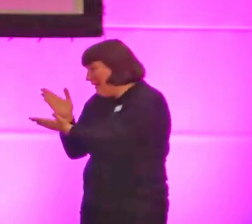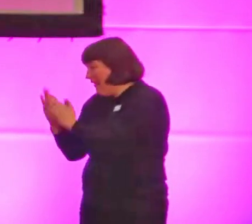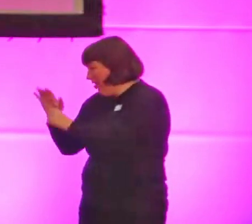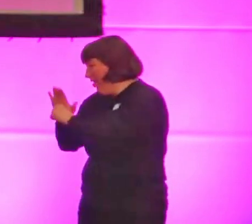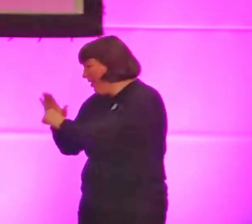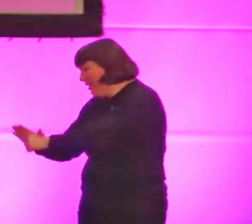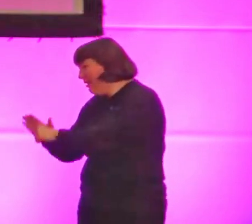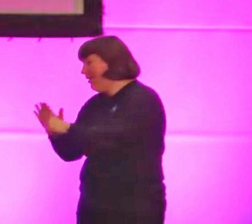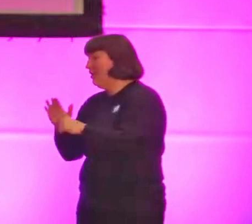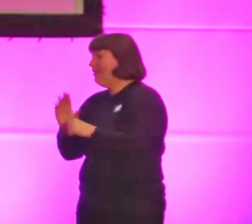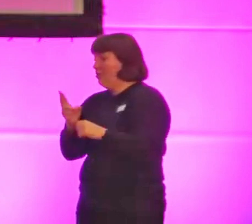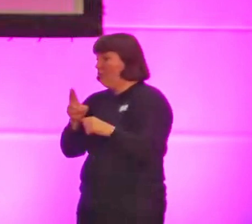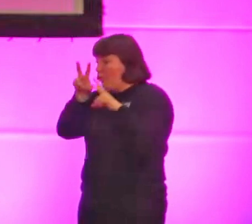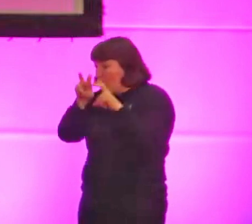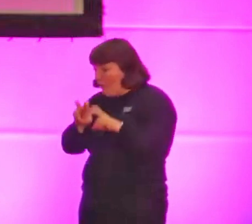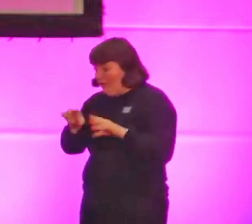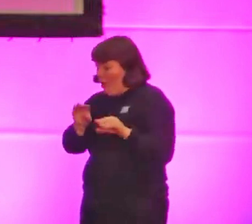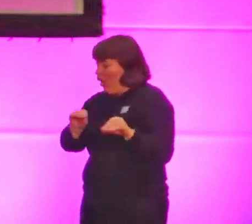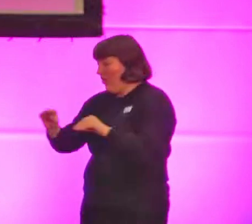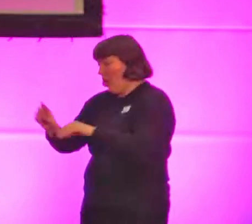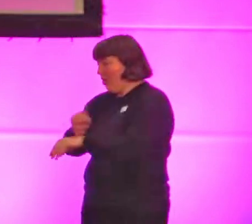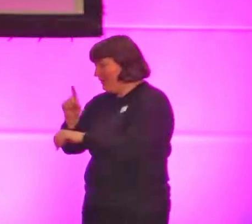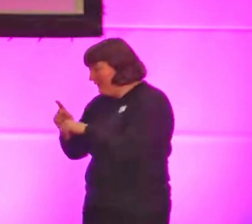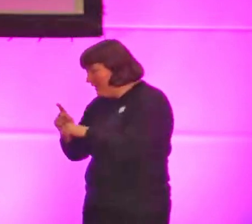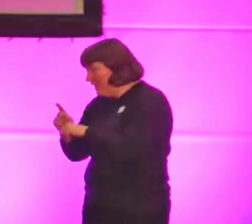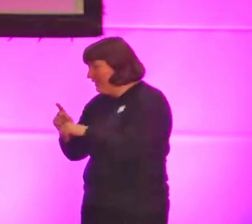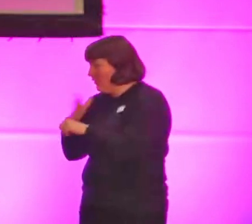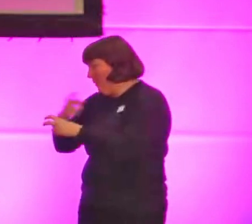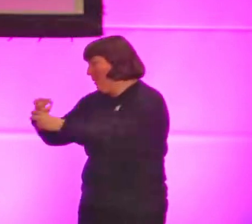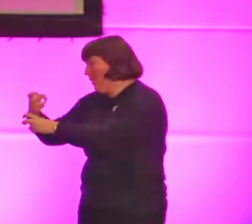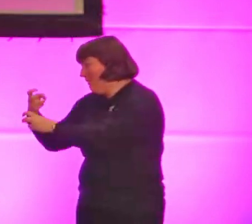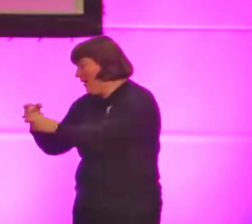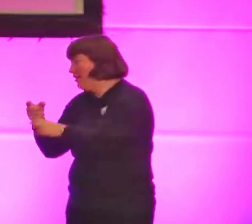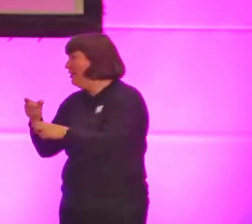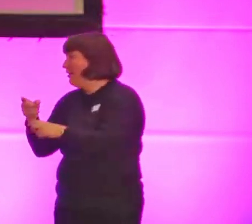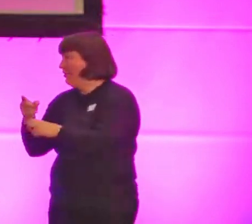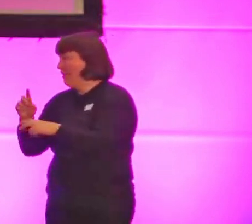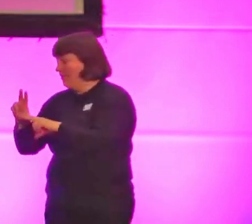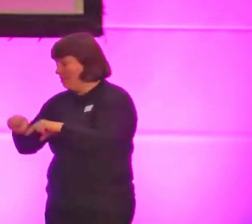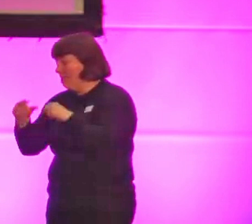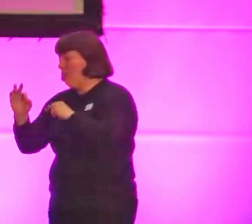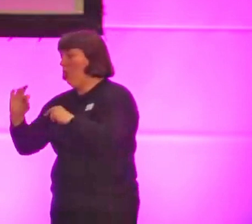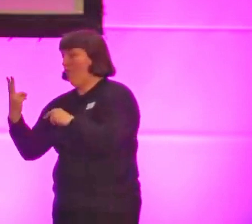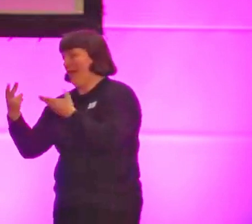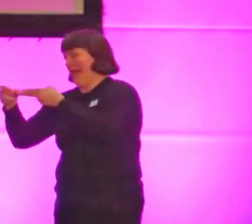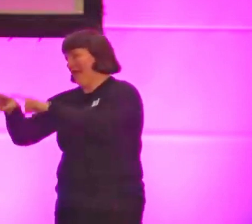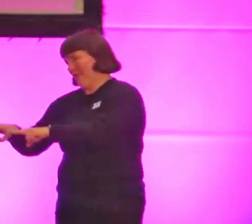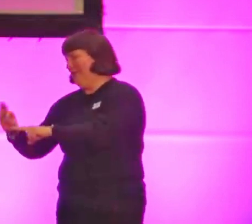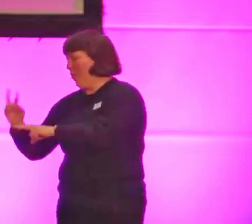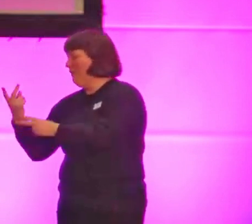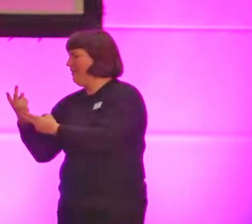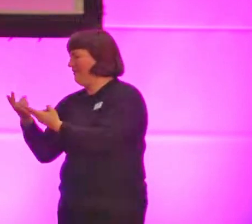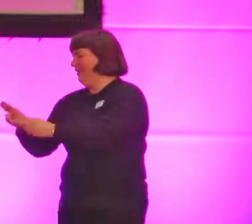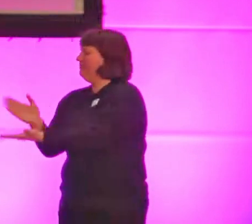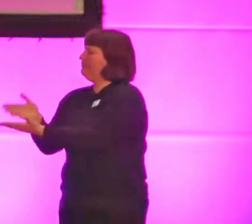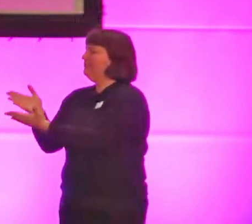för att utredningen har tagit lång tid. Så vill man pröva det. Och det gick ända upp till hovrätten. Där hovrätten kom fram till att